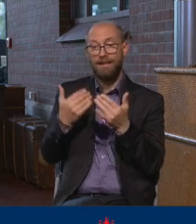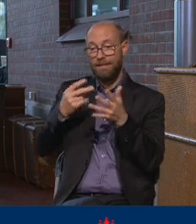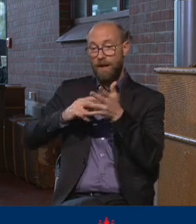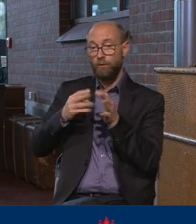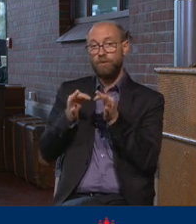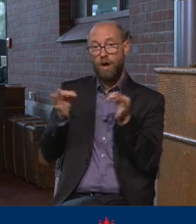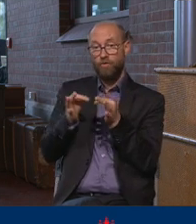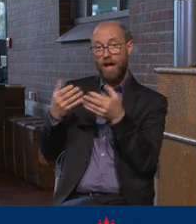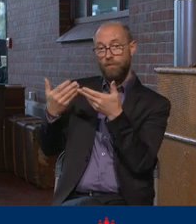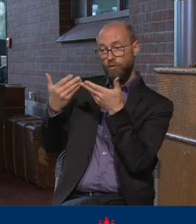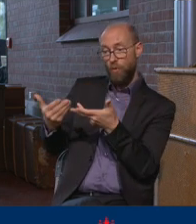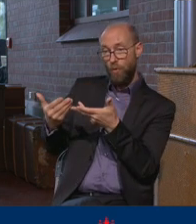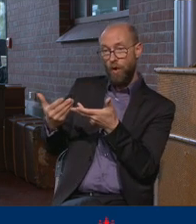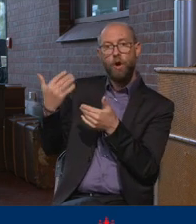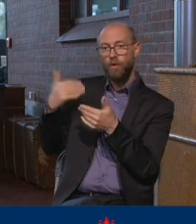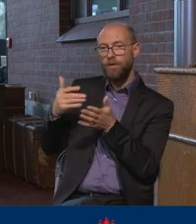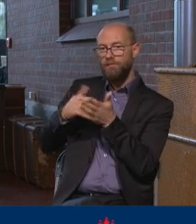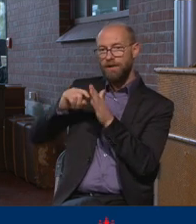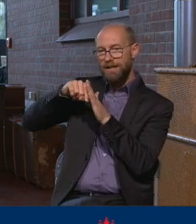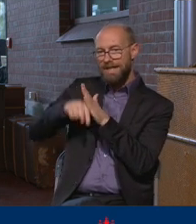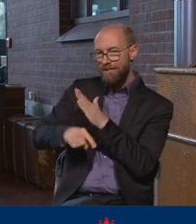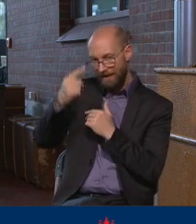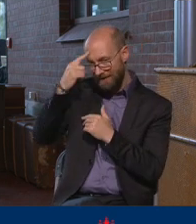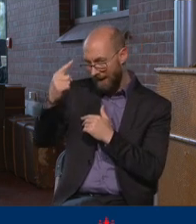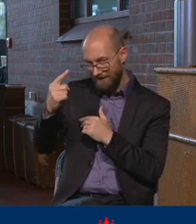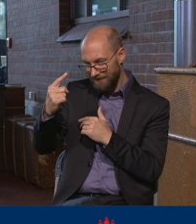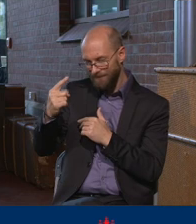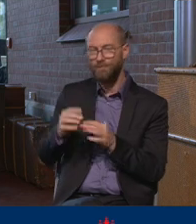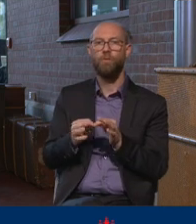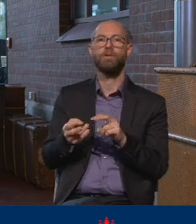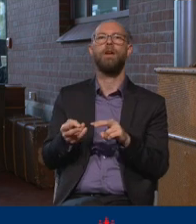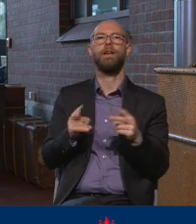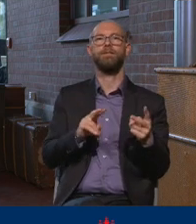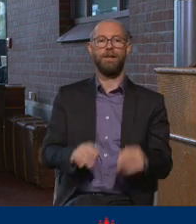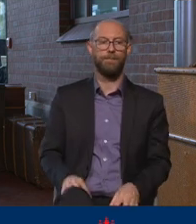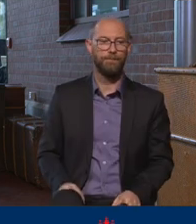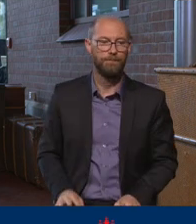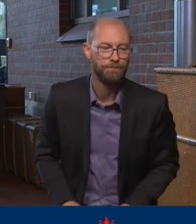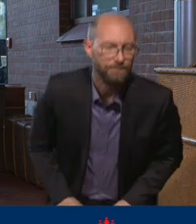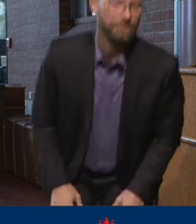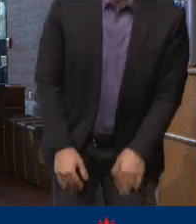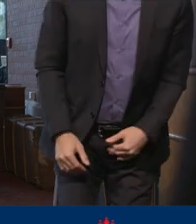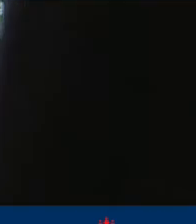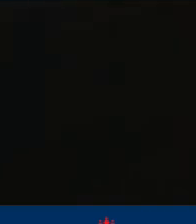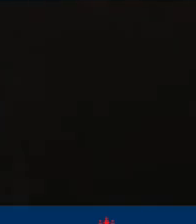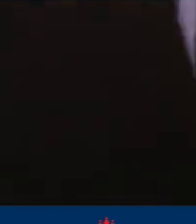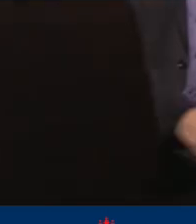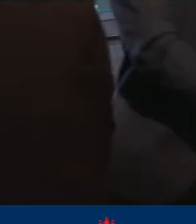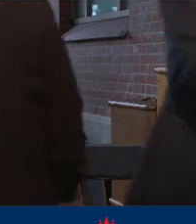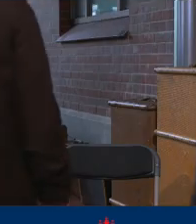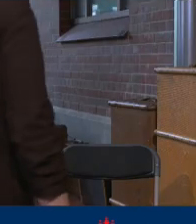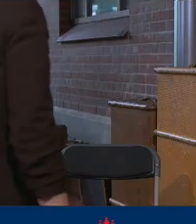auch noch nicht sozusagen weiter gedacht vielen dank und vielleicht noch mal eine ganz kurze anmerkung zu ihrer